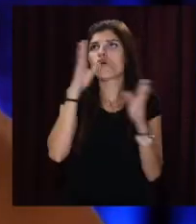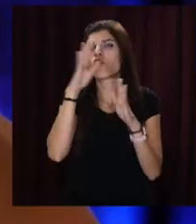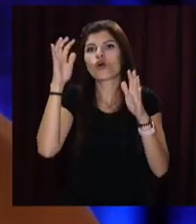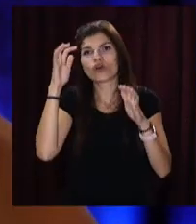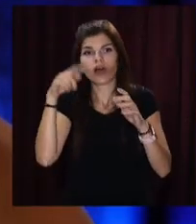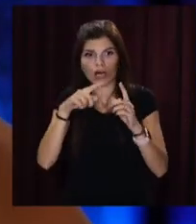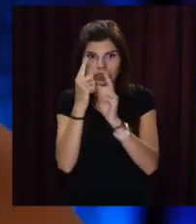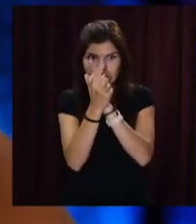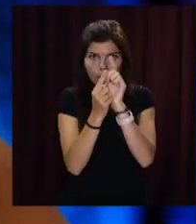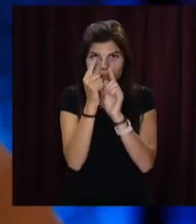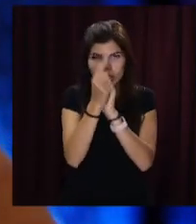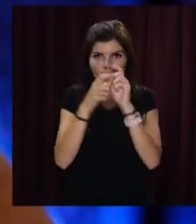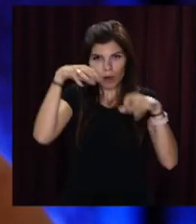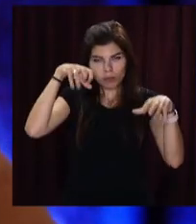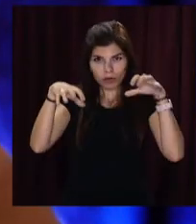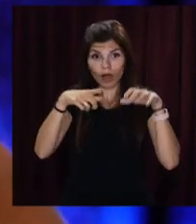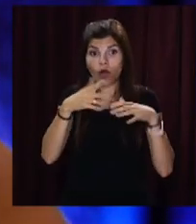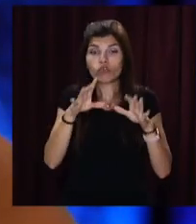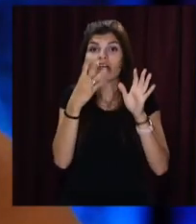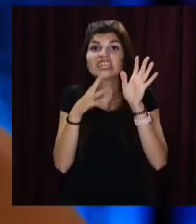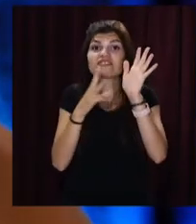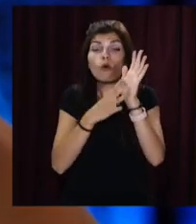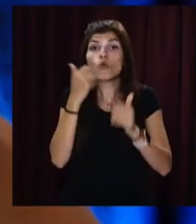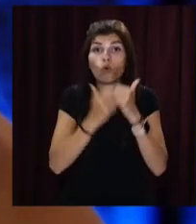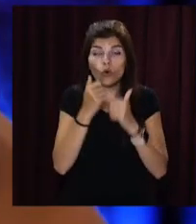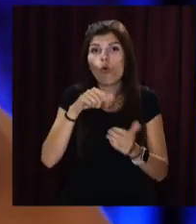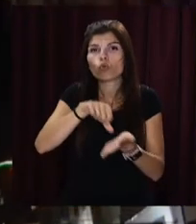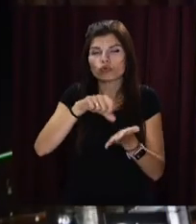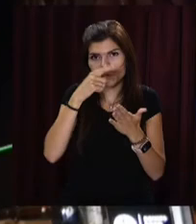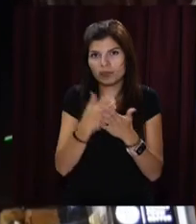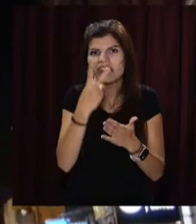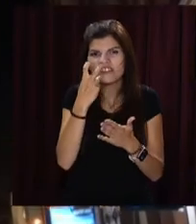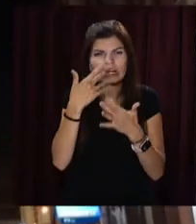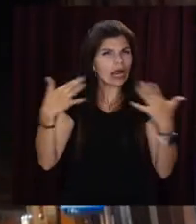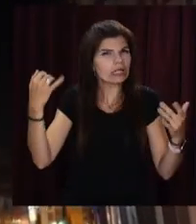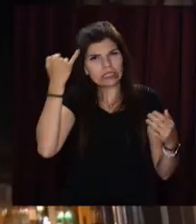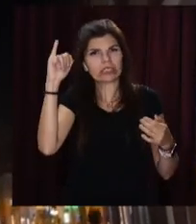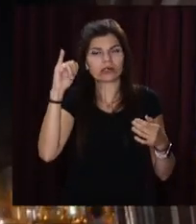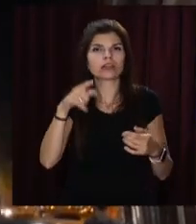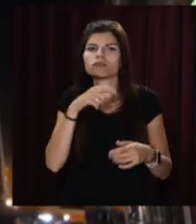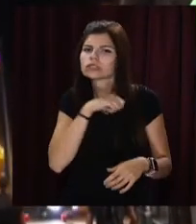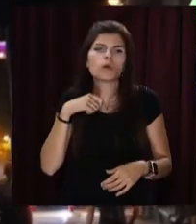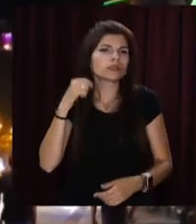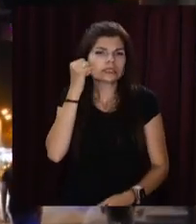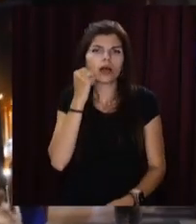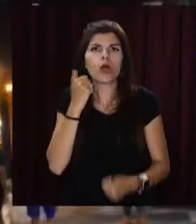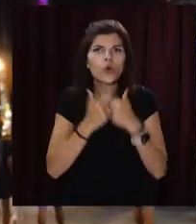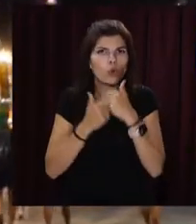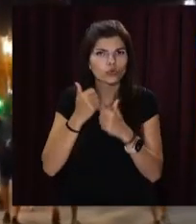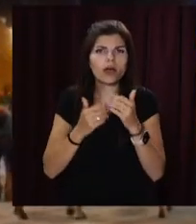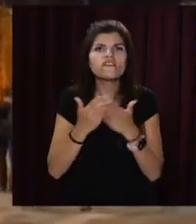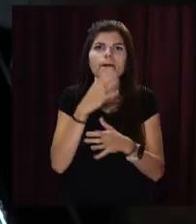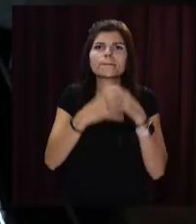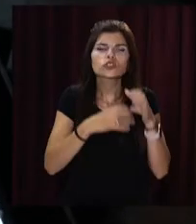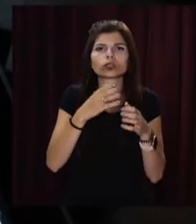У конкурсі, який проходить вже в 38-й раз, взяли участь понад 200 проєктів. Це найстаріший всесвітній конкурс від